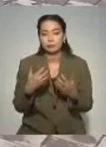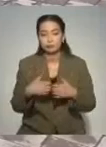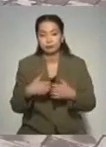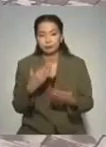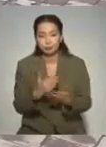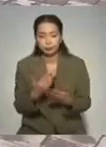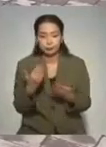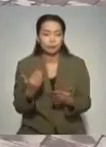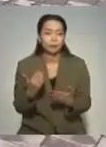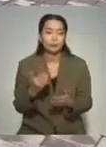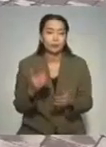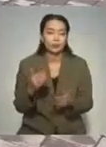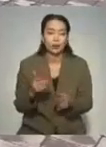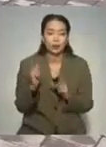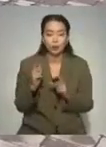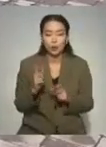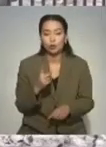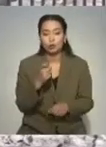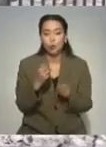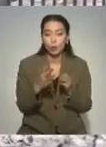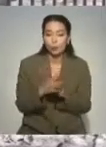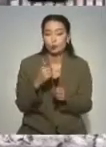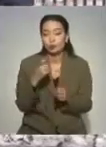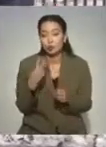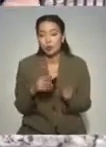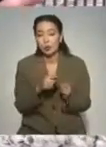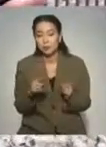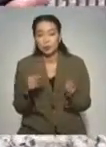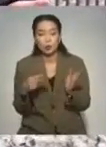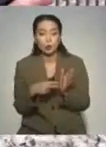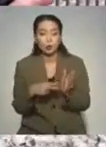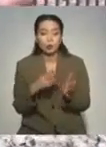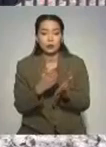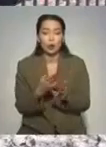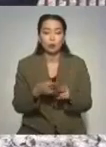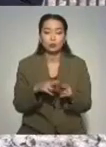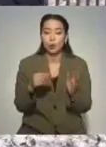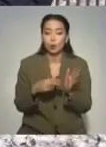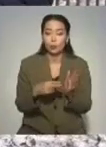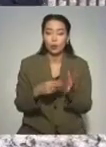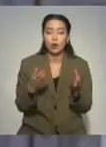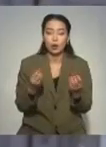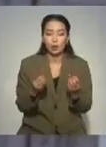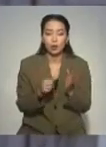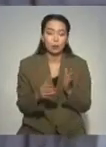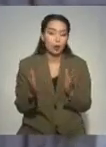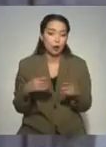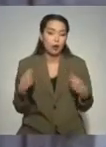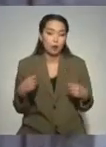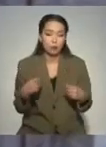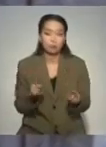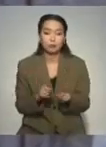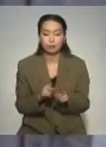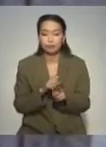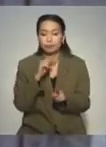тұста азық-түлік корпорациясы 115-123 мың теңге аралығында баға белгілеген. Дәл осы бағамен тағы астық сатып алса, талай шаруа